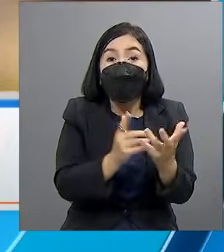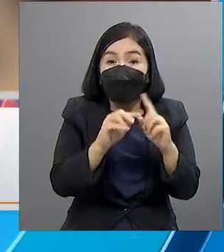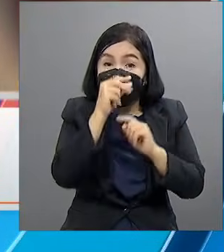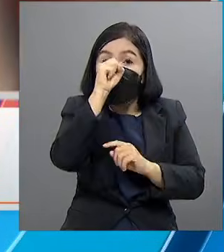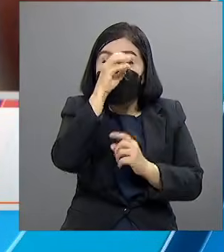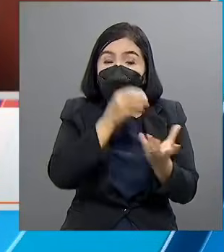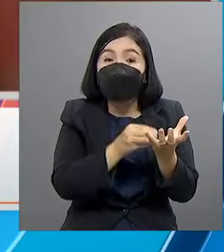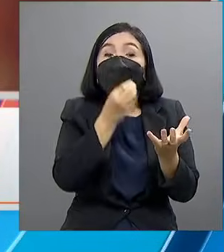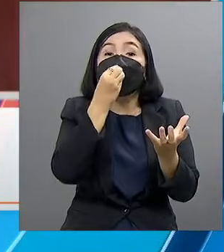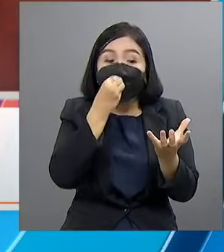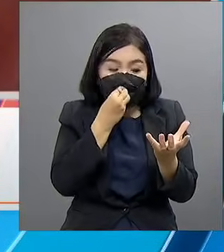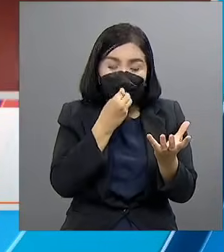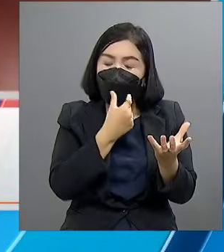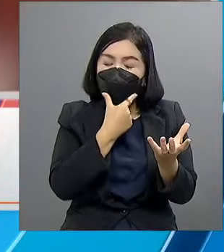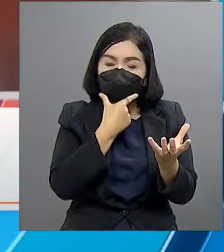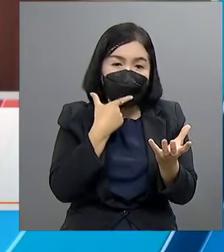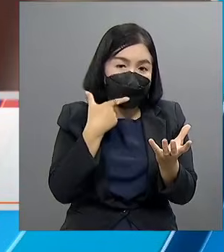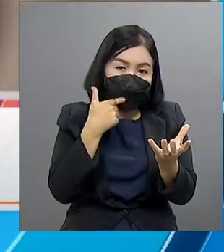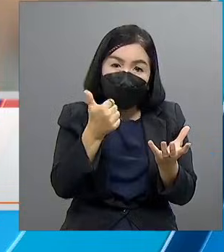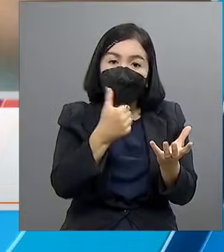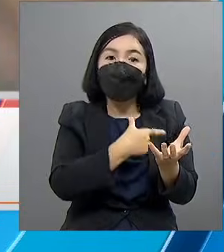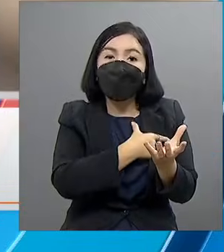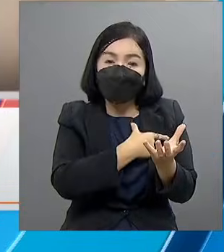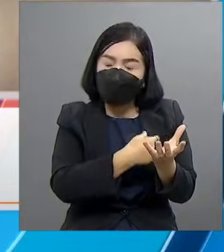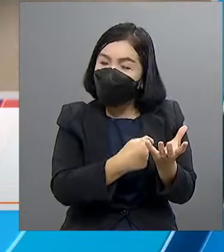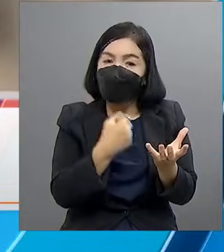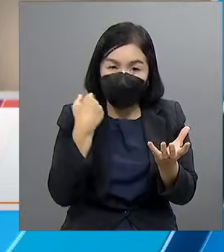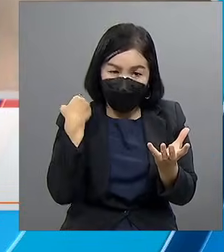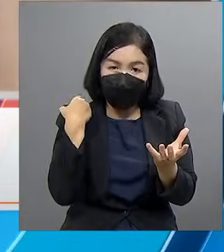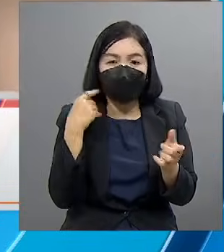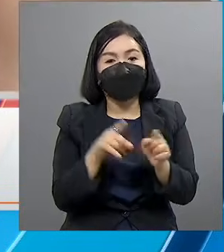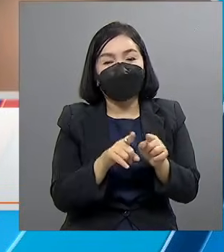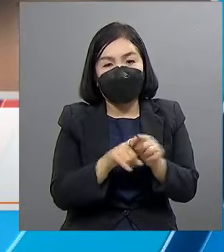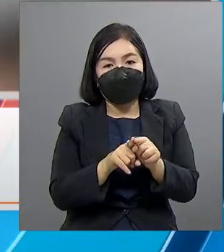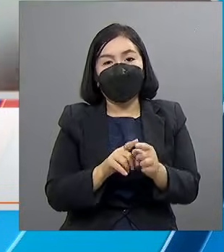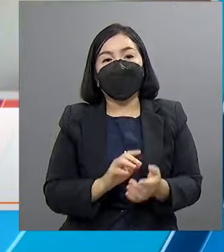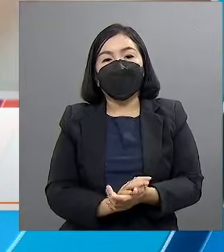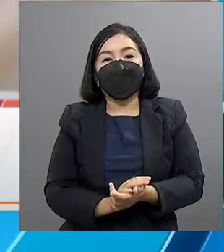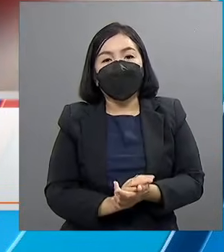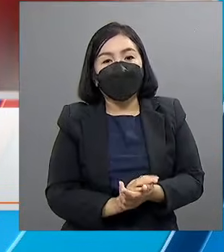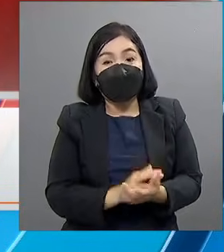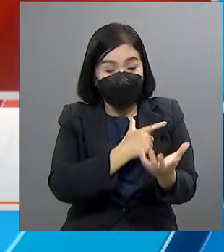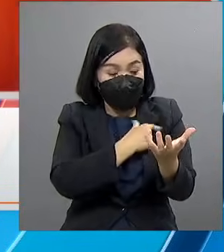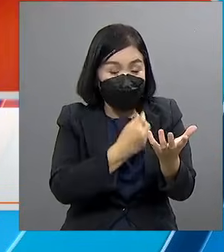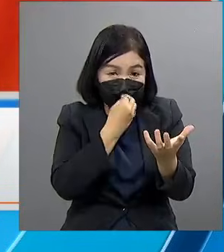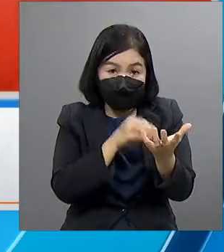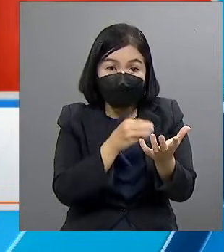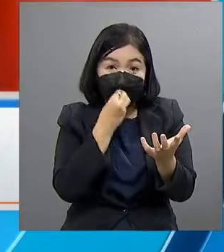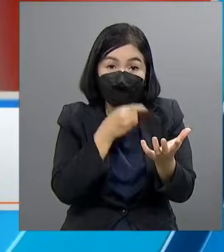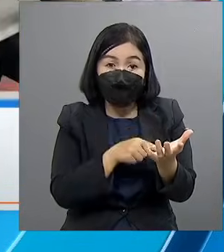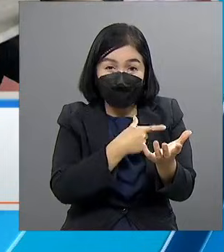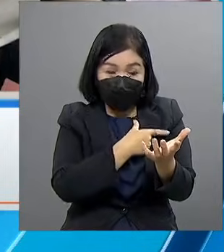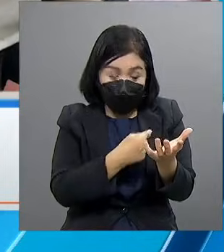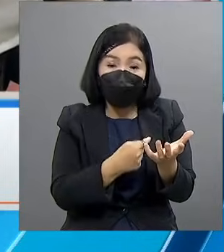จไม่ได้แล้วนะชอบไปแล้วหลงรักเลย ใช่ถ้าคุณกลับใจมากินบะจ่างกลับใจนี้คุณจะ move on ไปไหนไม่